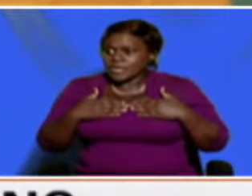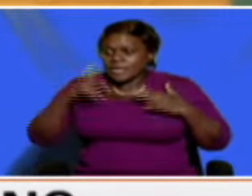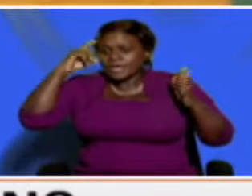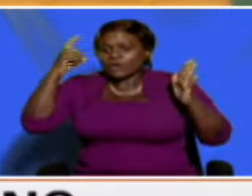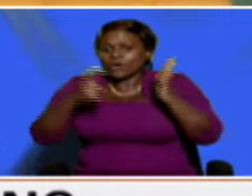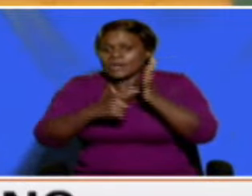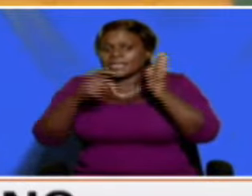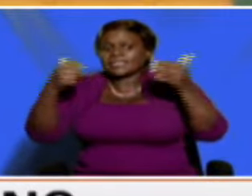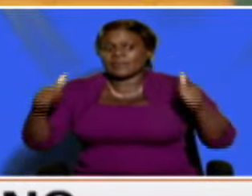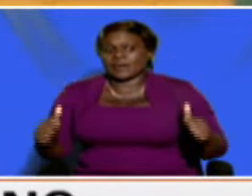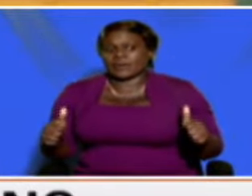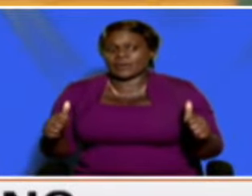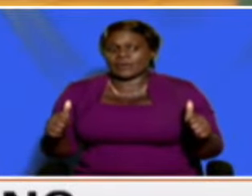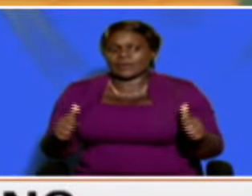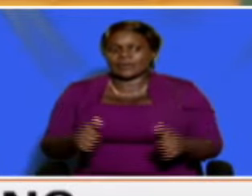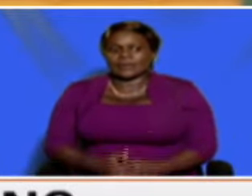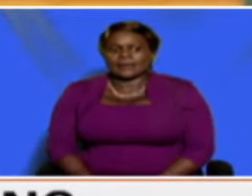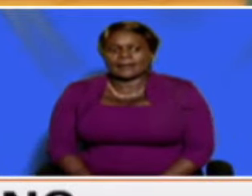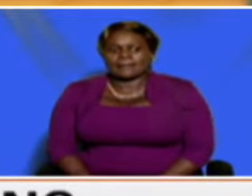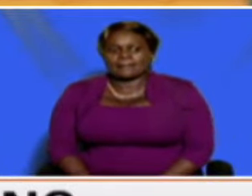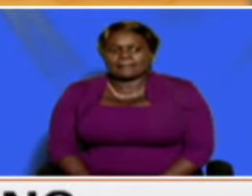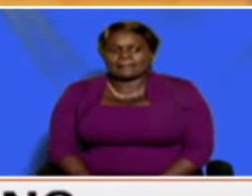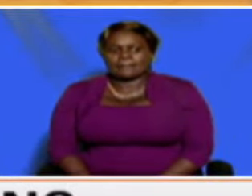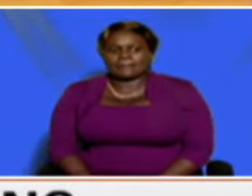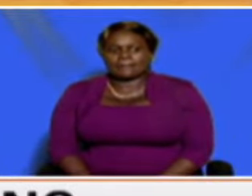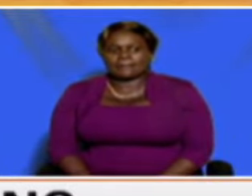haijatambuliwa. Francis Ontomwa, KTN News,